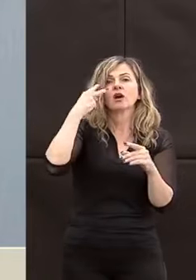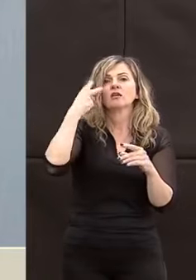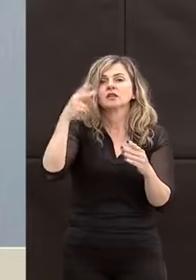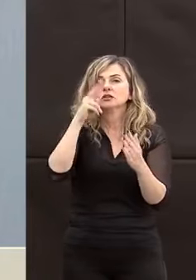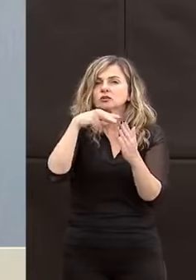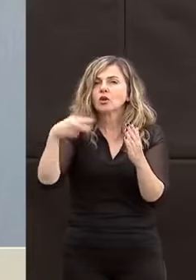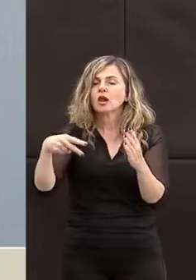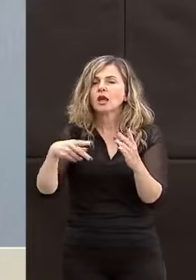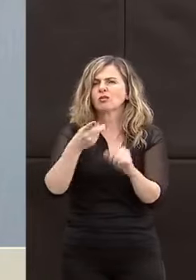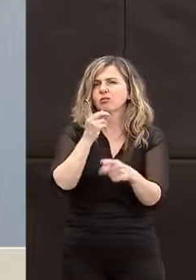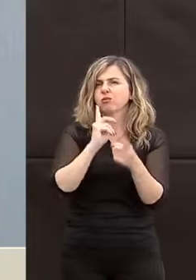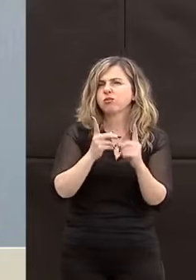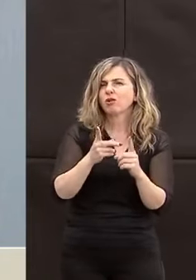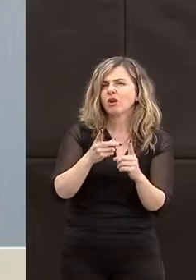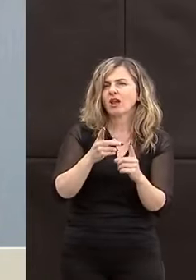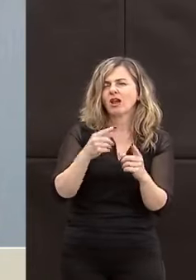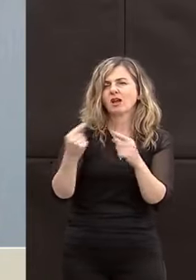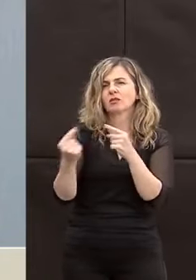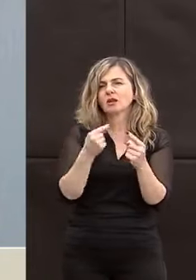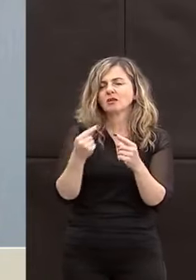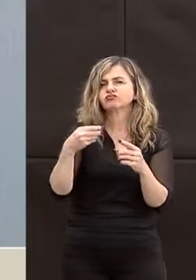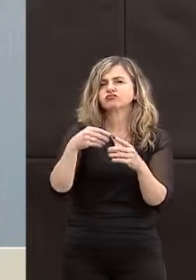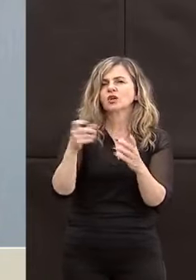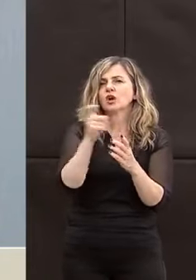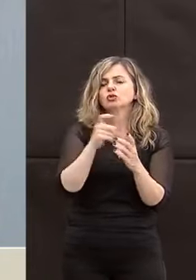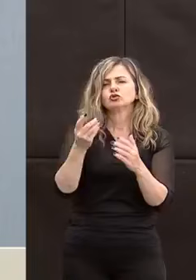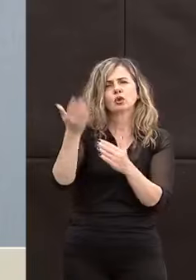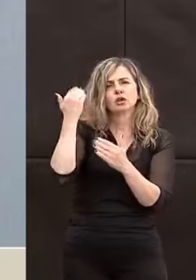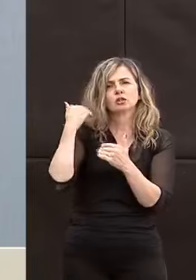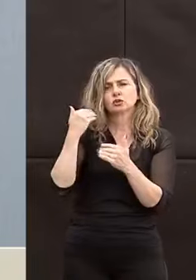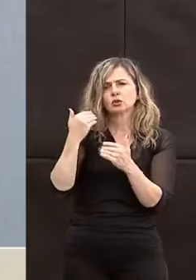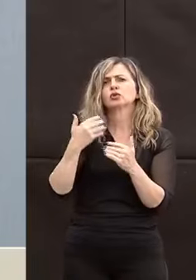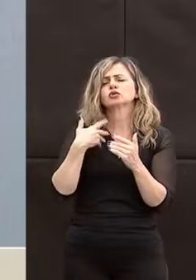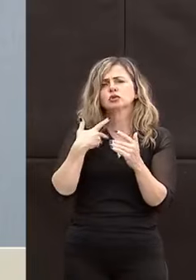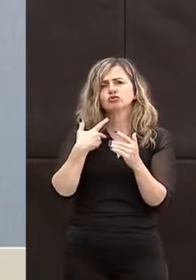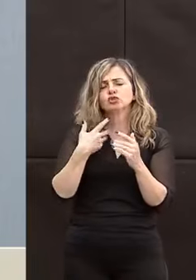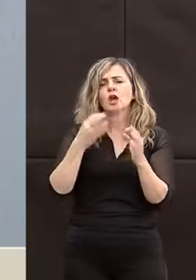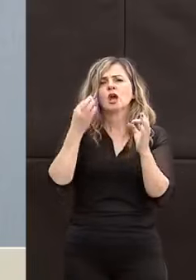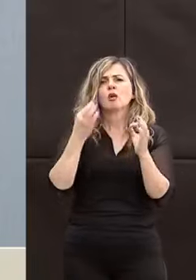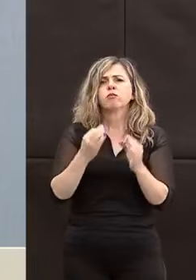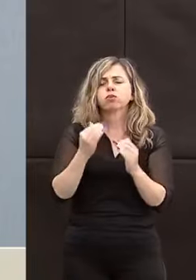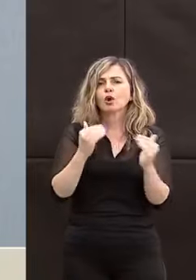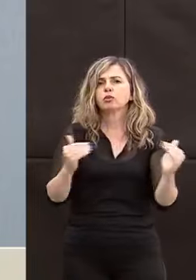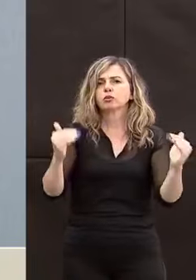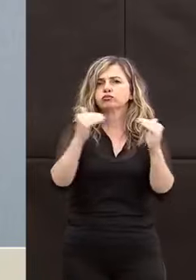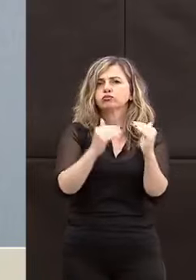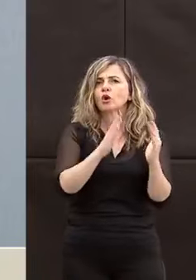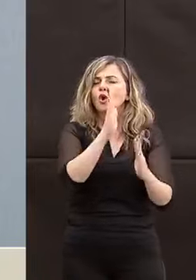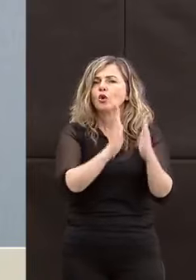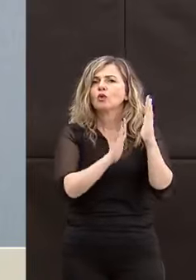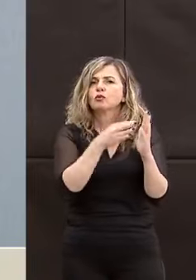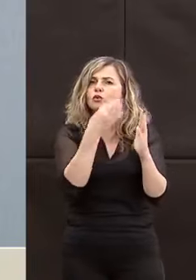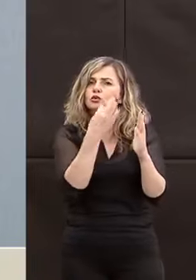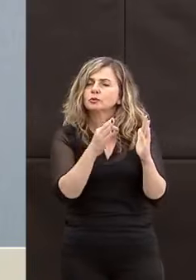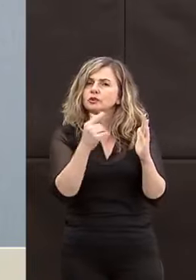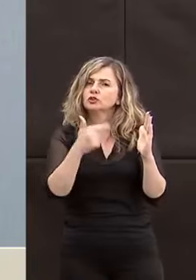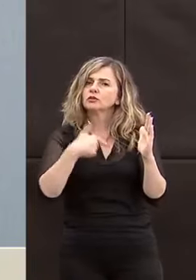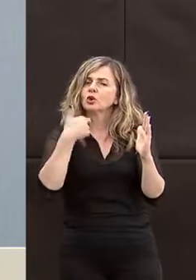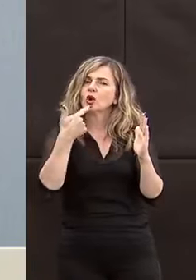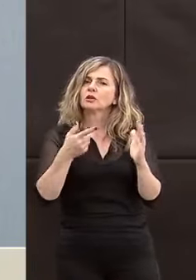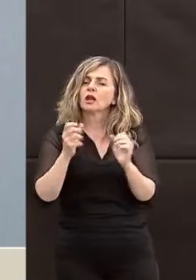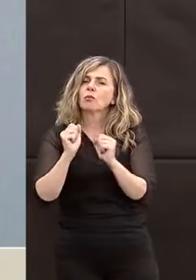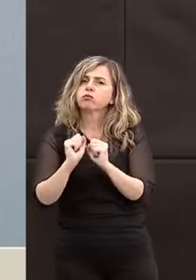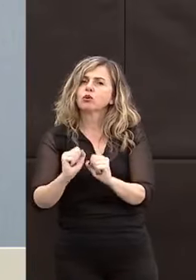scorsi quindi c'è anche un tavolo specifico che lavora proprio per dare la possibilità ai rifugi di